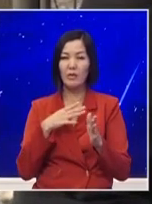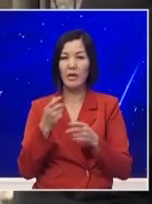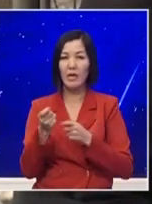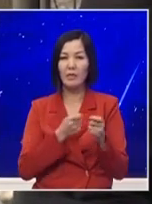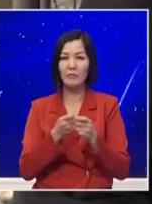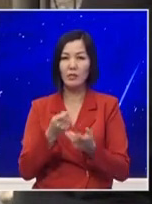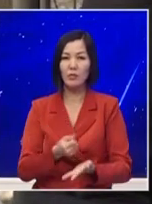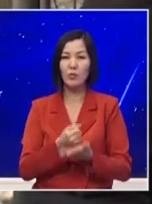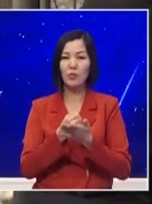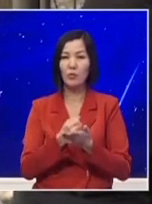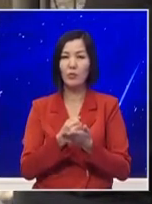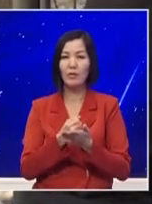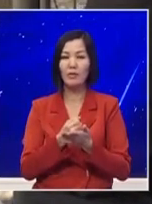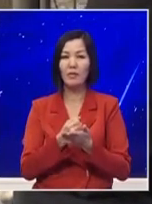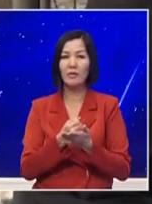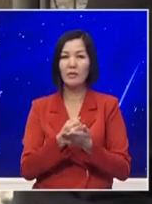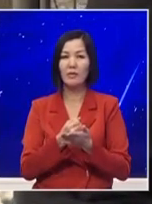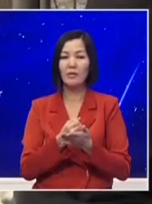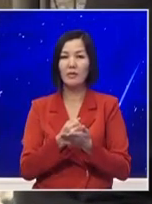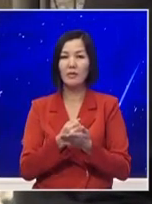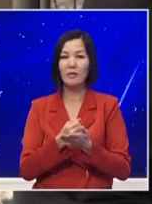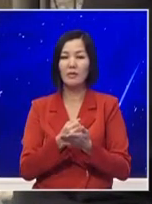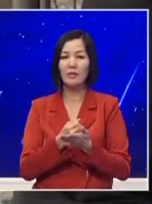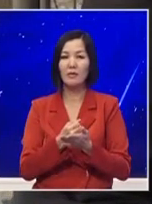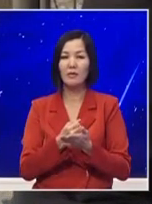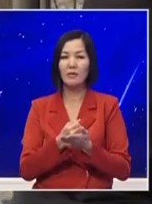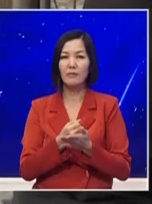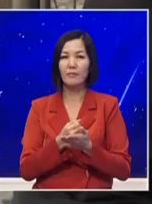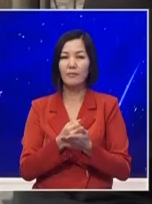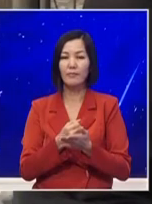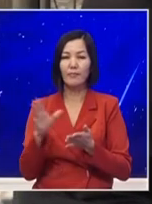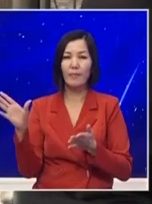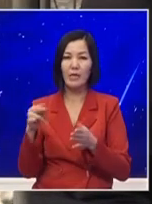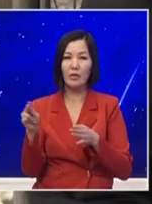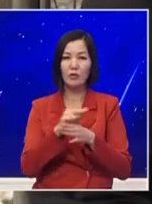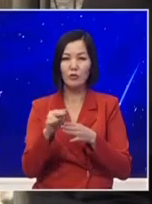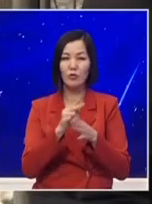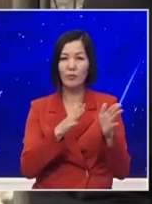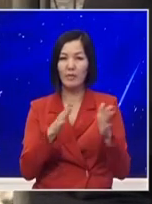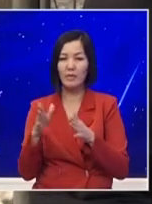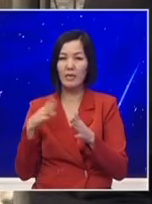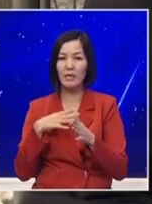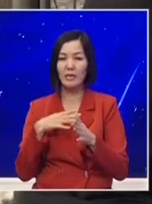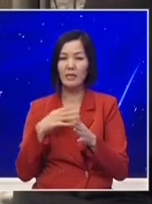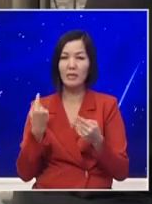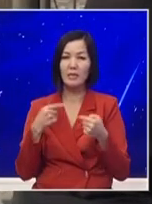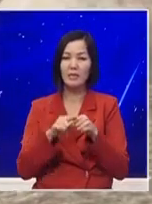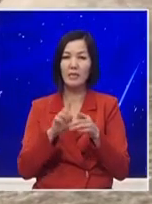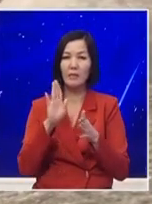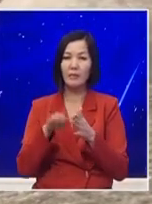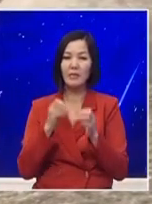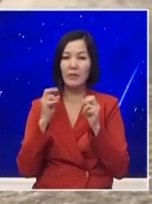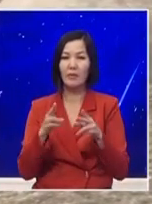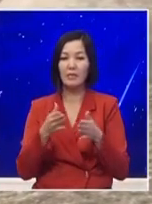бияқта авариялардың бәрін жойдық. Бұл жерде кішкене техникалық безопасность сақталмаған болатын.